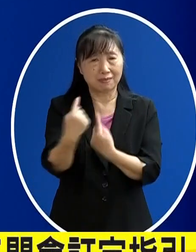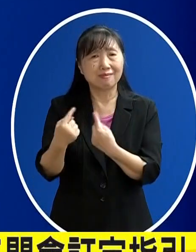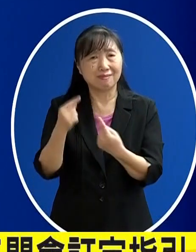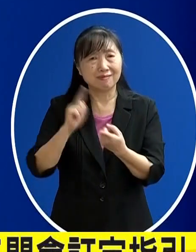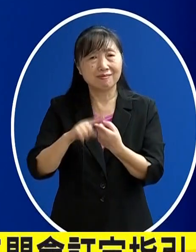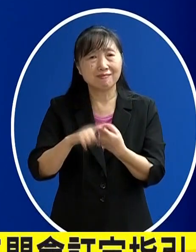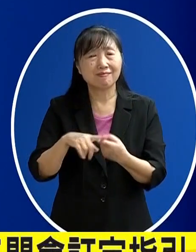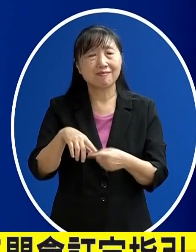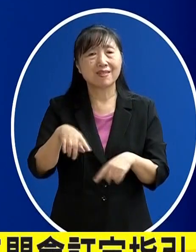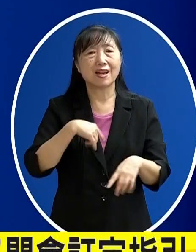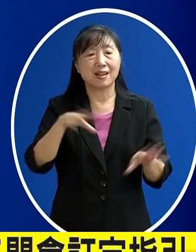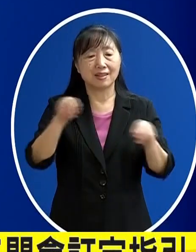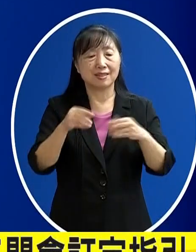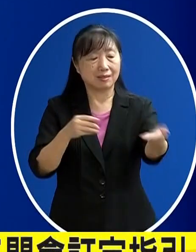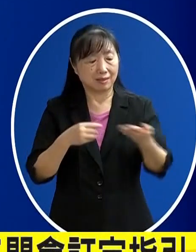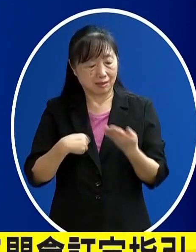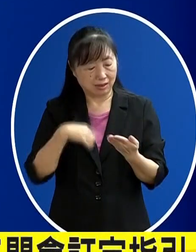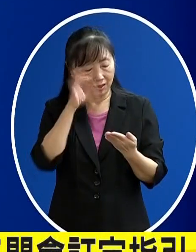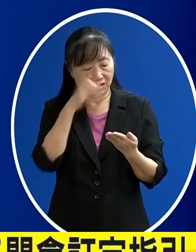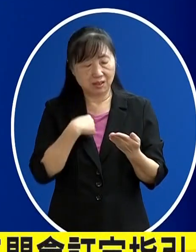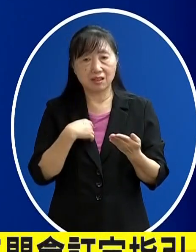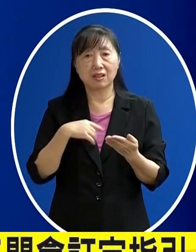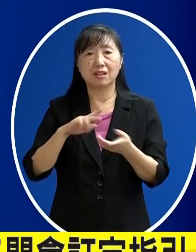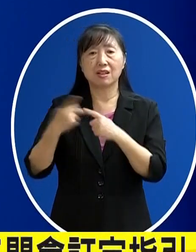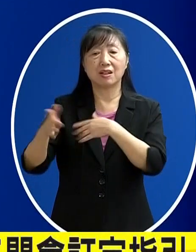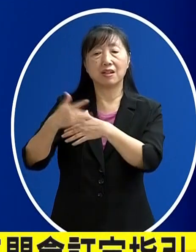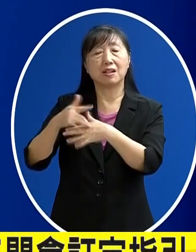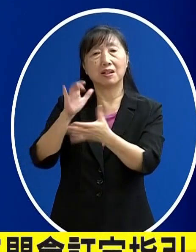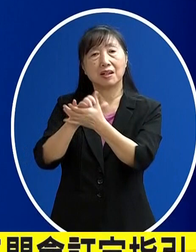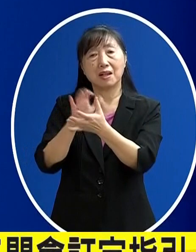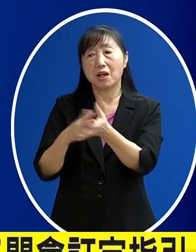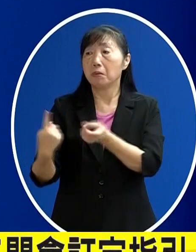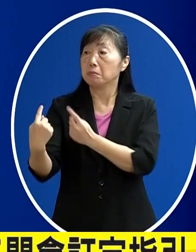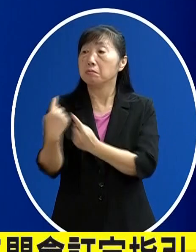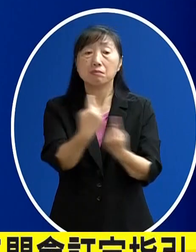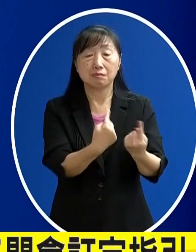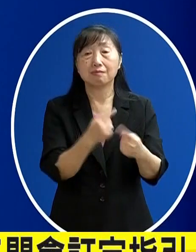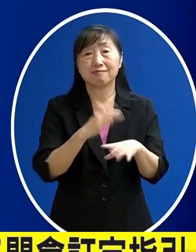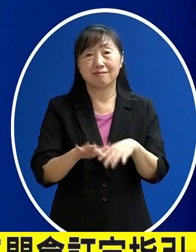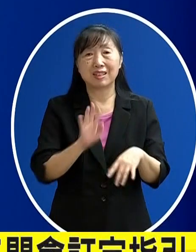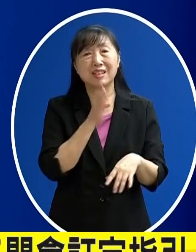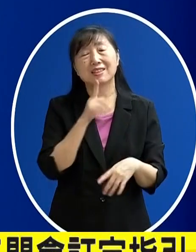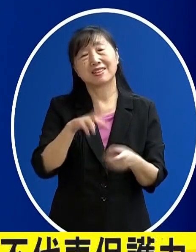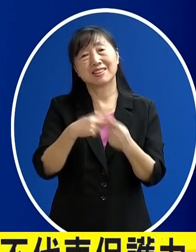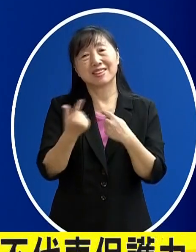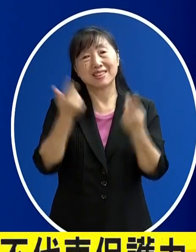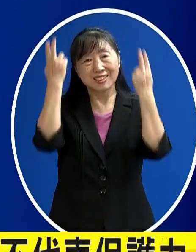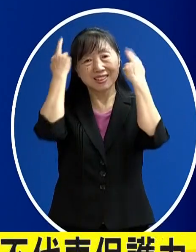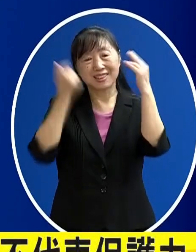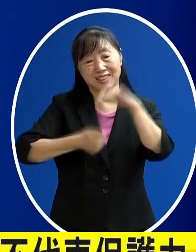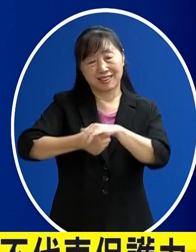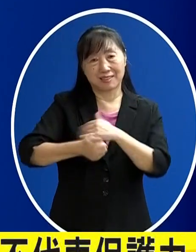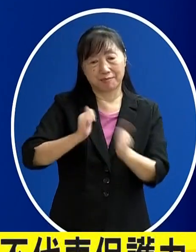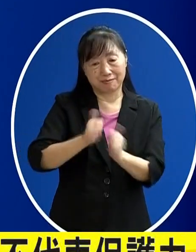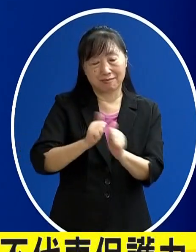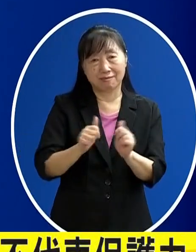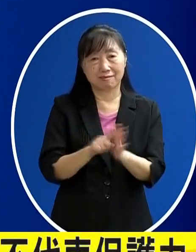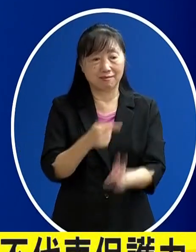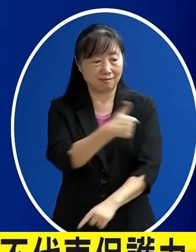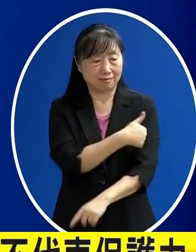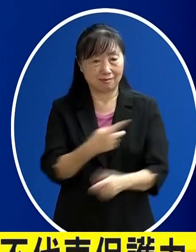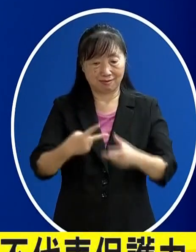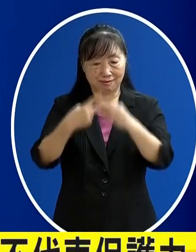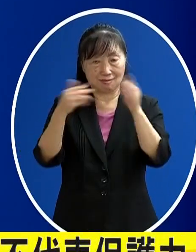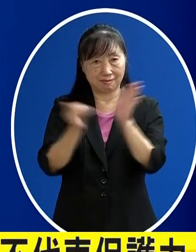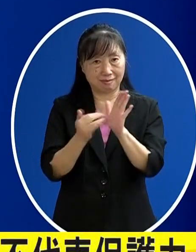大家拿到这个报告可能就会跟亲朋好友去比较。不过我想这个是龟兔赛跑的过程，就是说其实打完第二剂之后